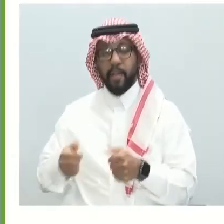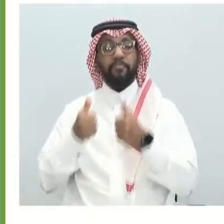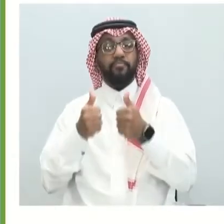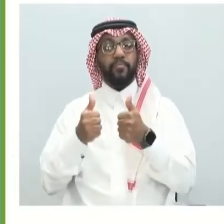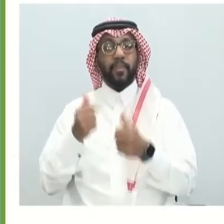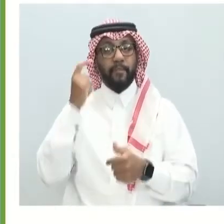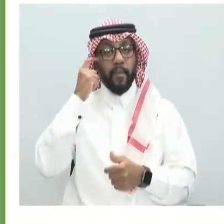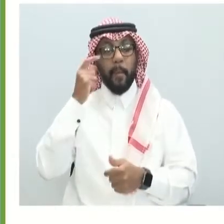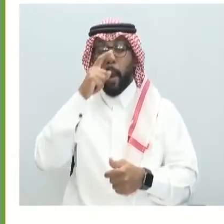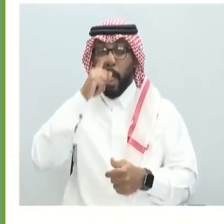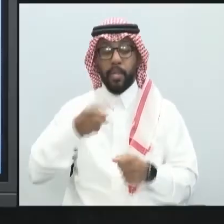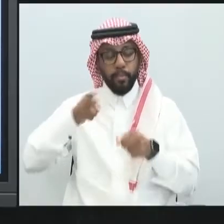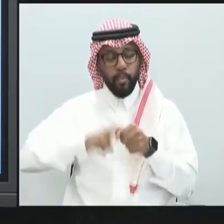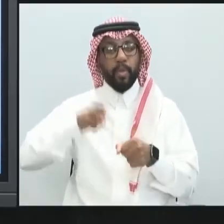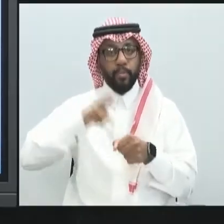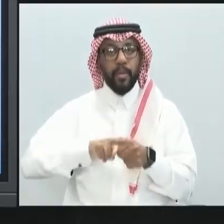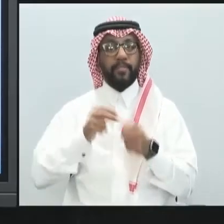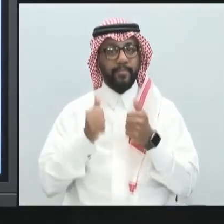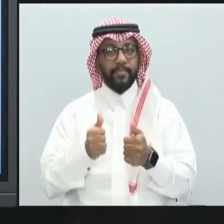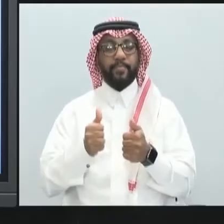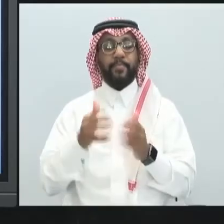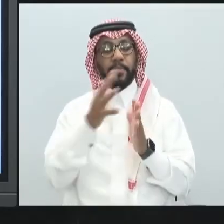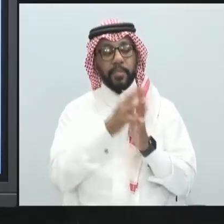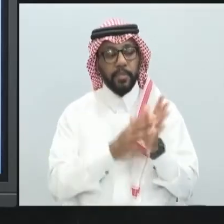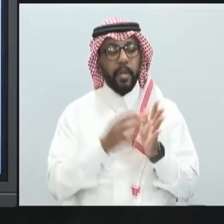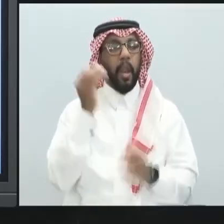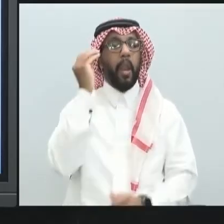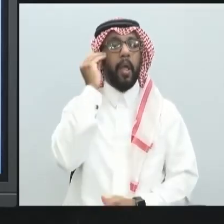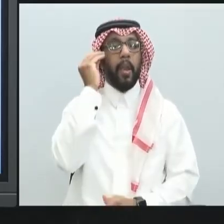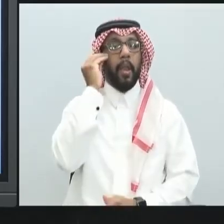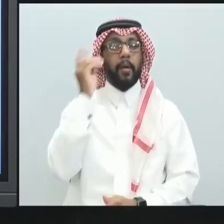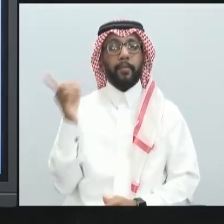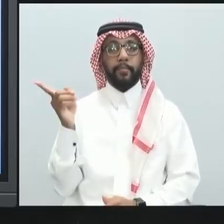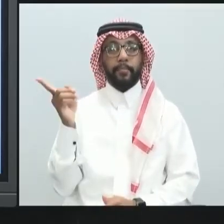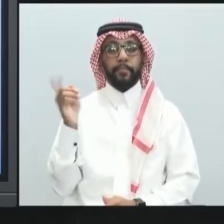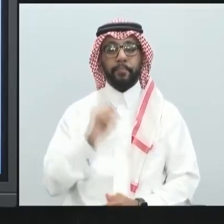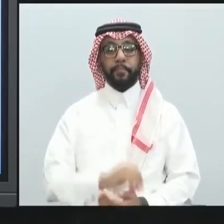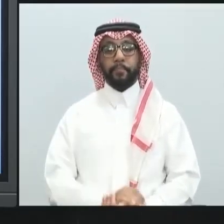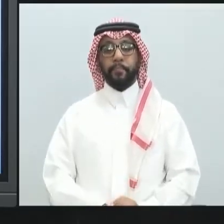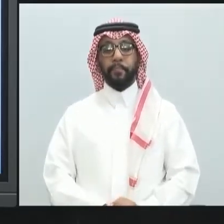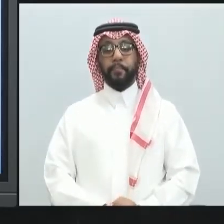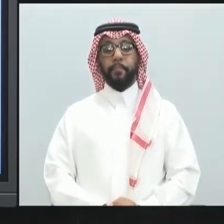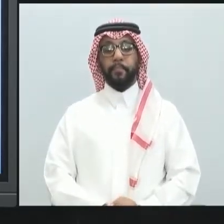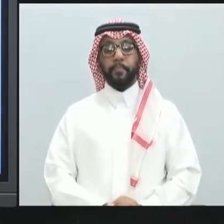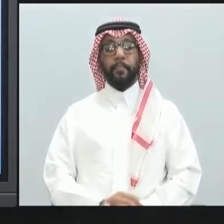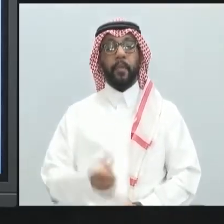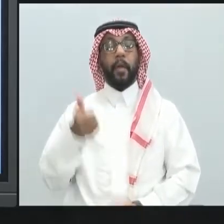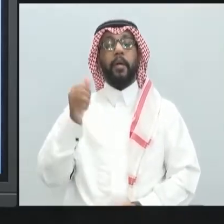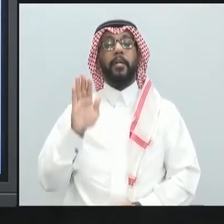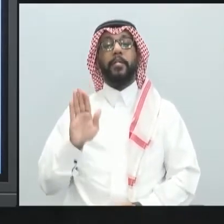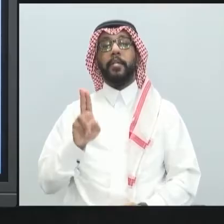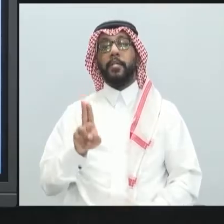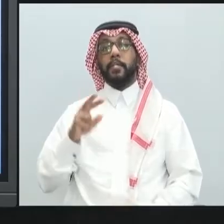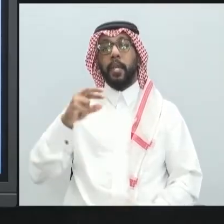الخطوتين هما من الخطوات الخمس استذكر بمعنى نقوم